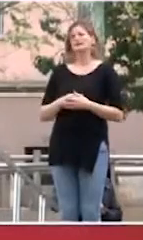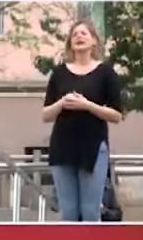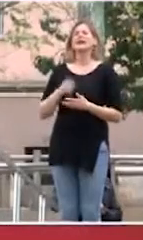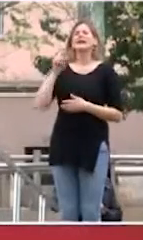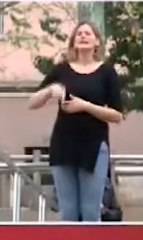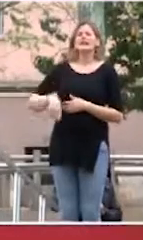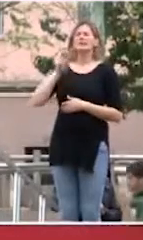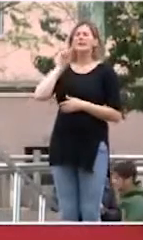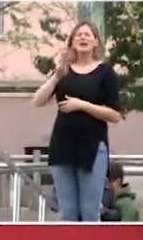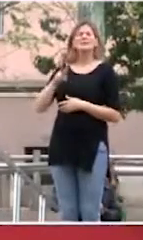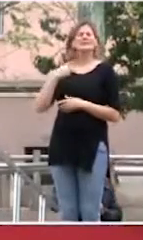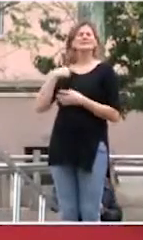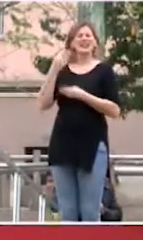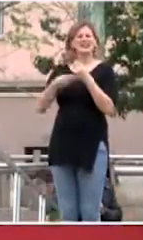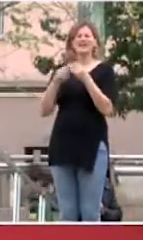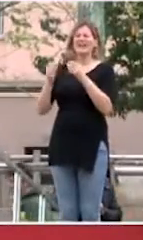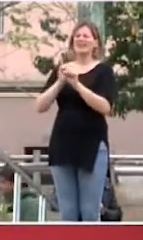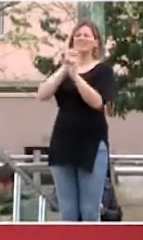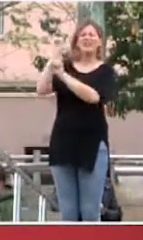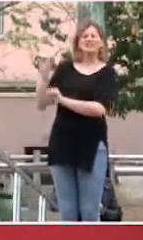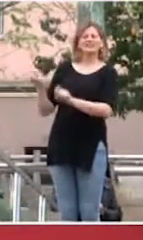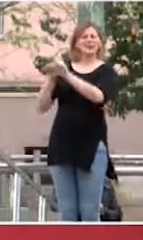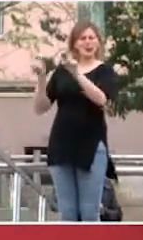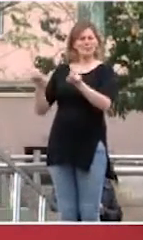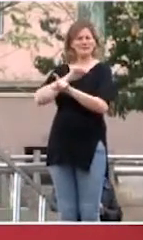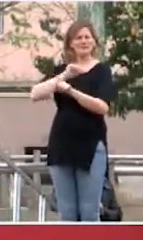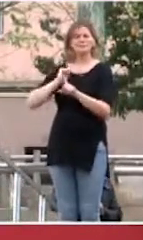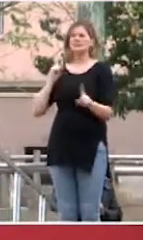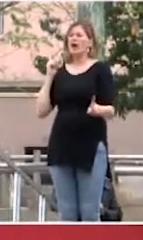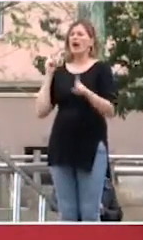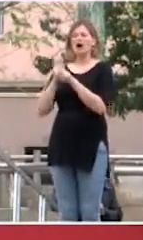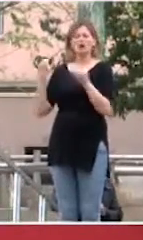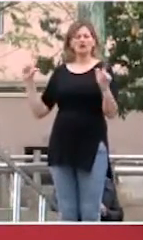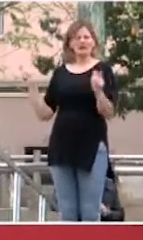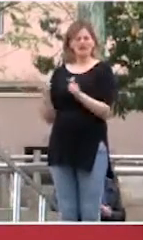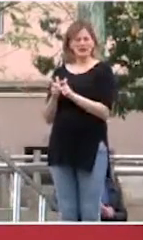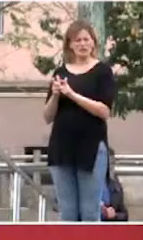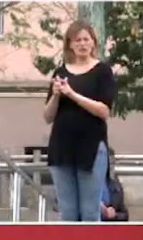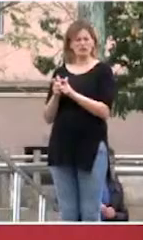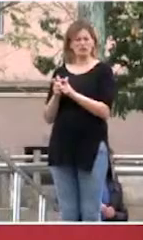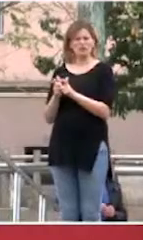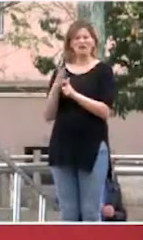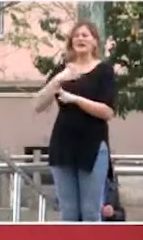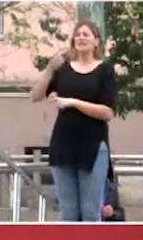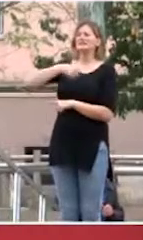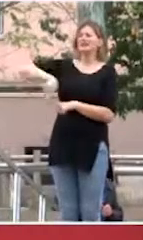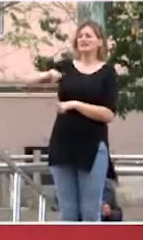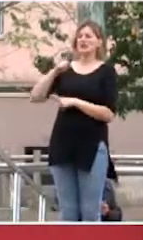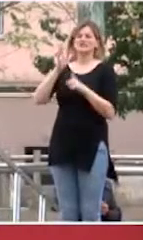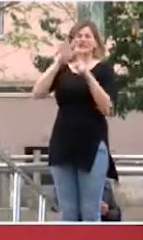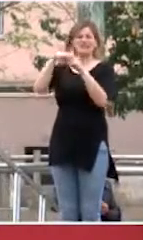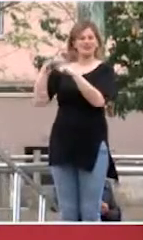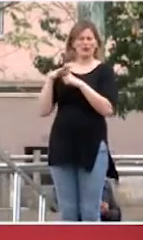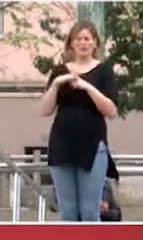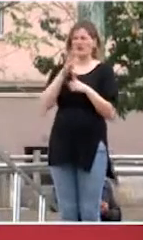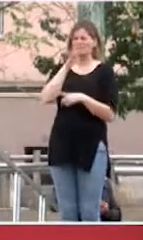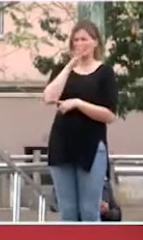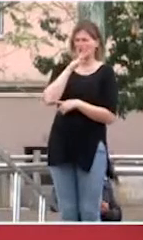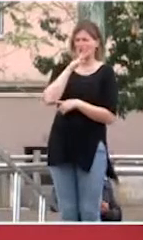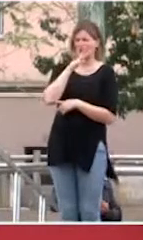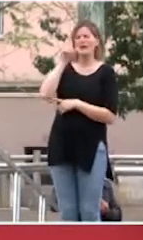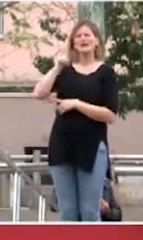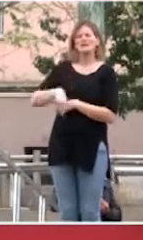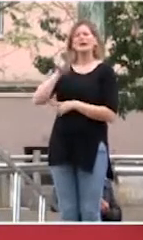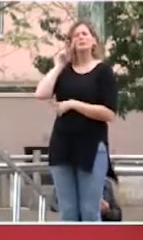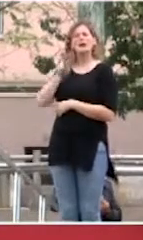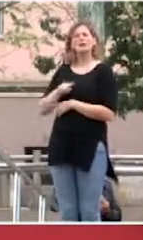Els he vist defensar una empresa privada contra la reducció dels nostres rebuts de les factures de l'aigua. Els